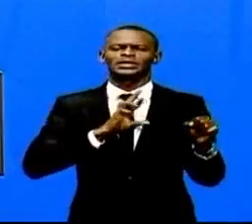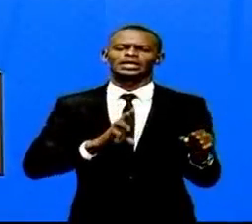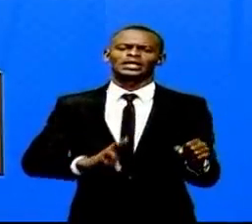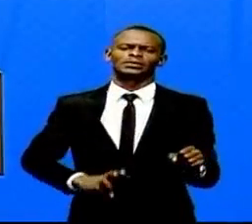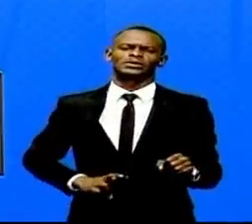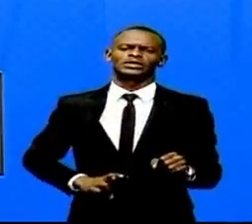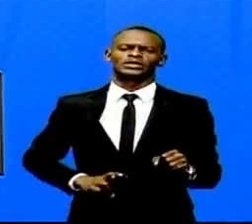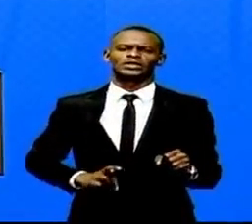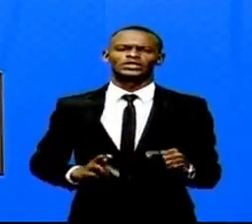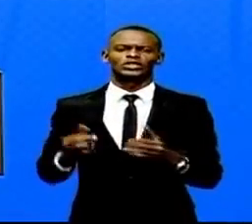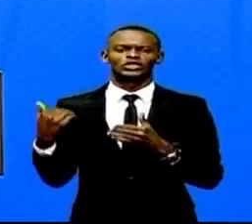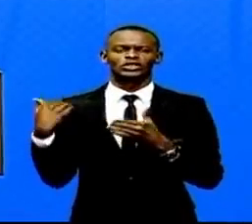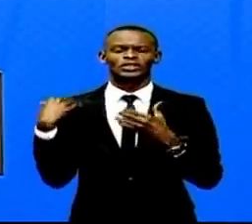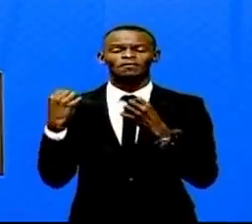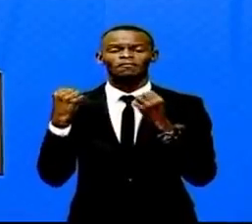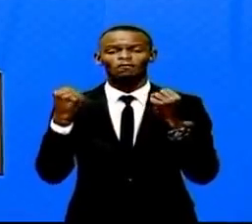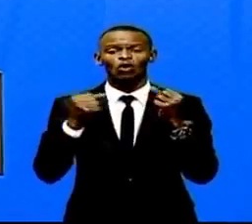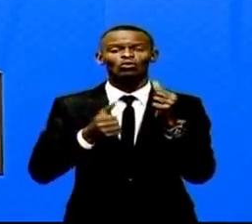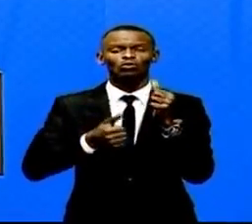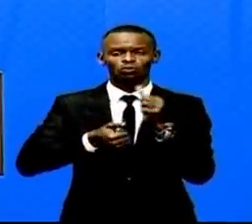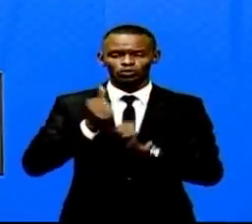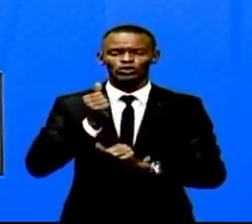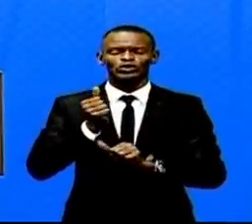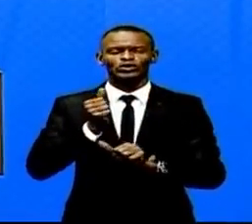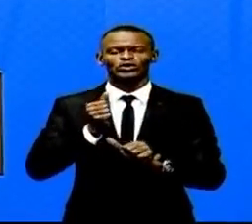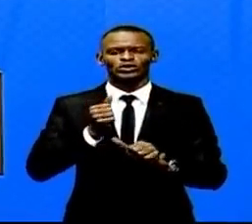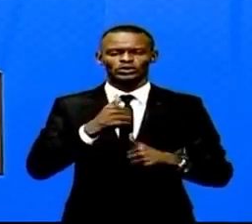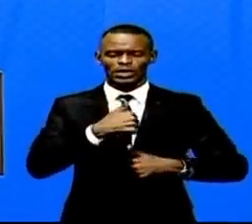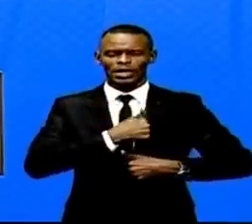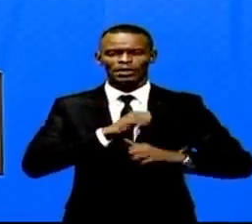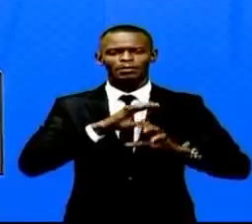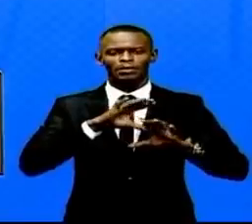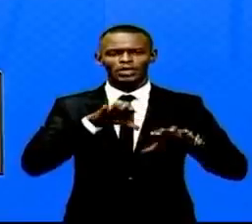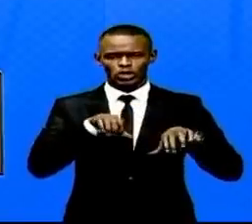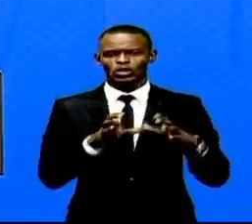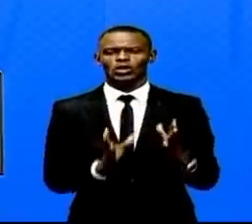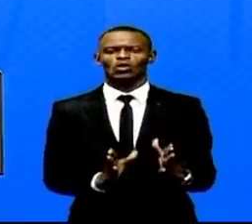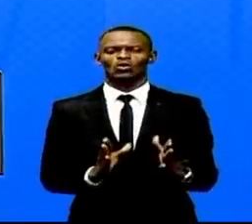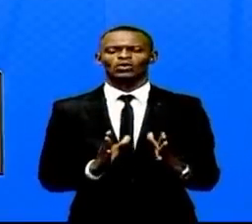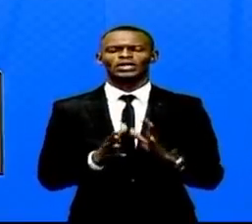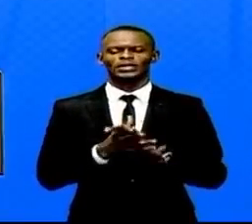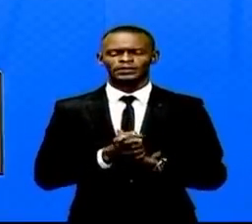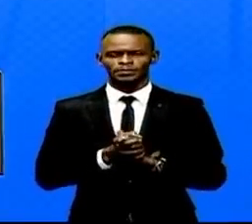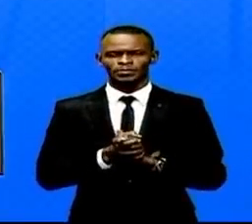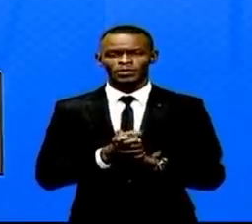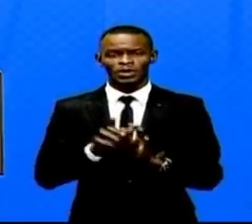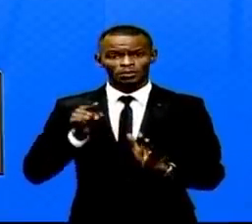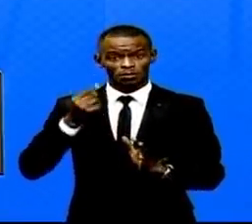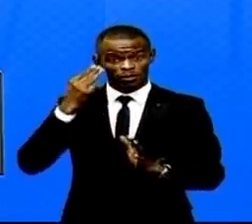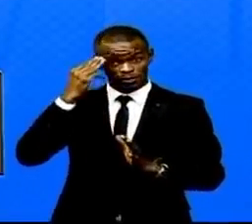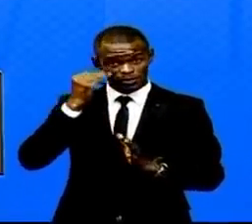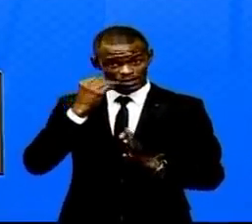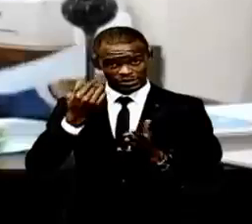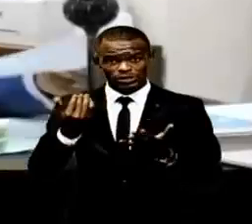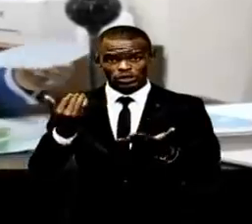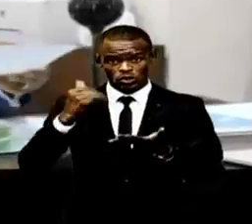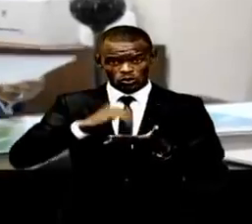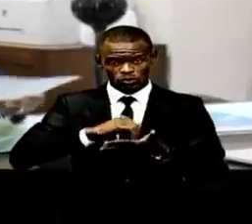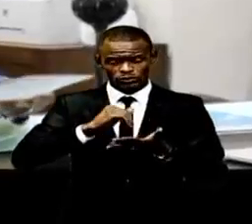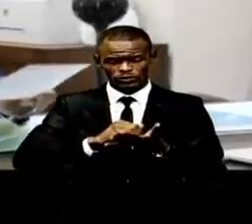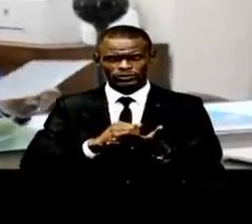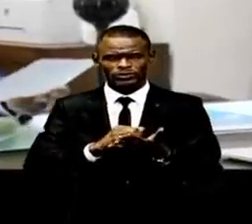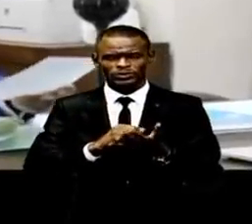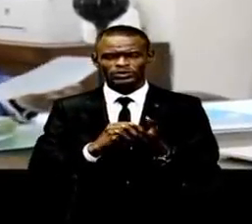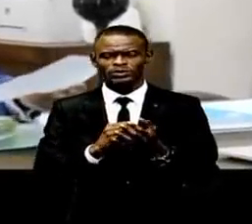démocratique du Congo et de la police nationale congolaise pour compétence. Le premier ministre a aussi fait part au Conseil de la